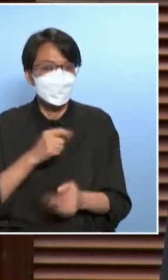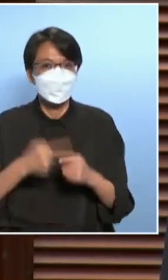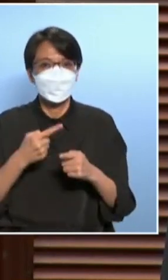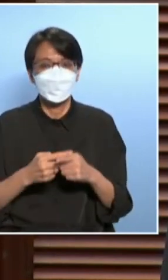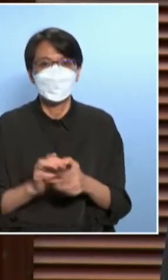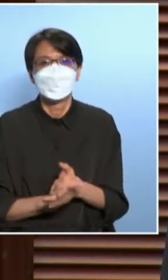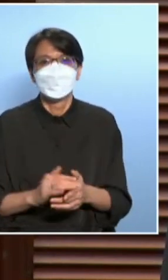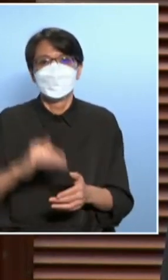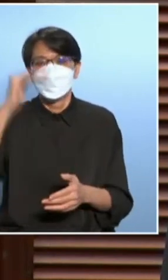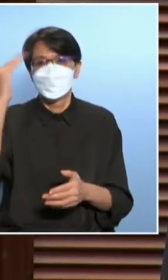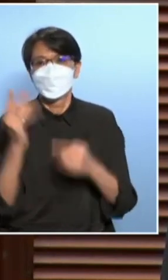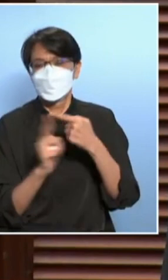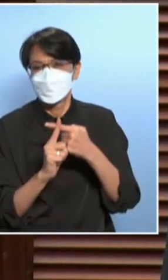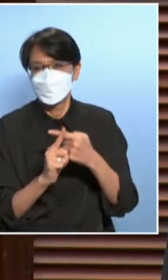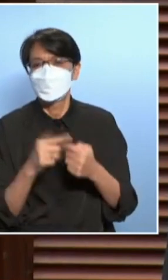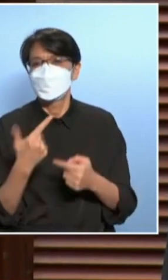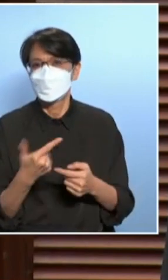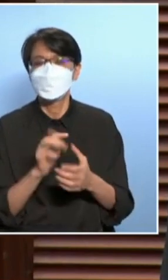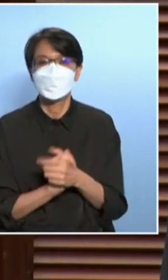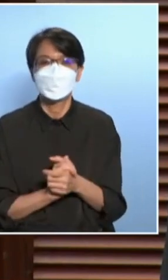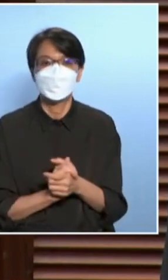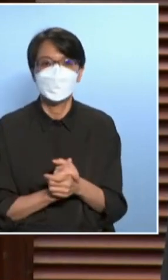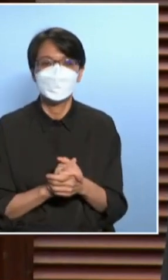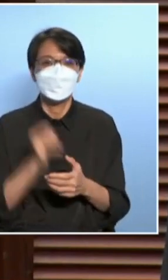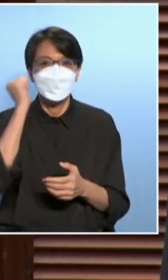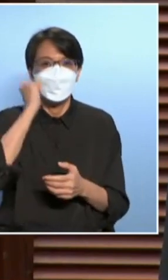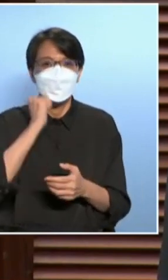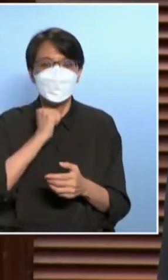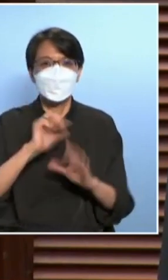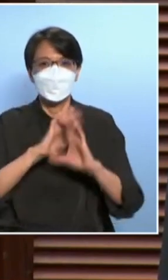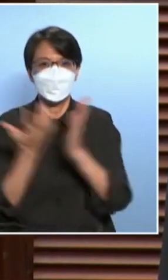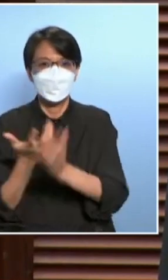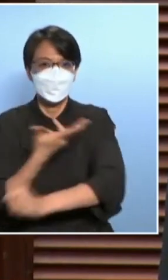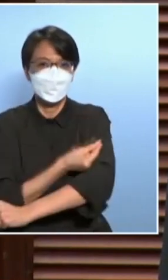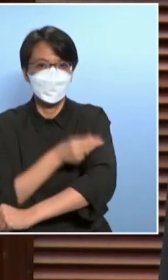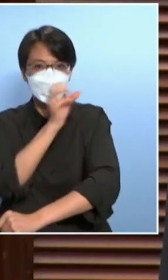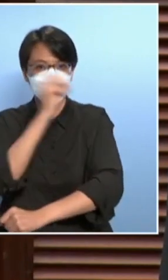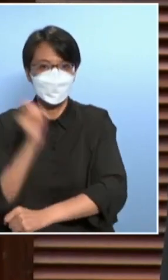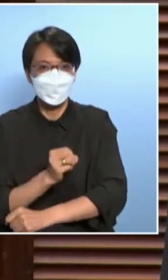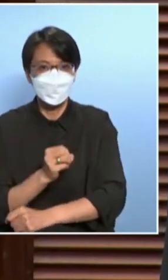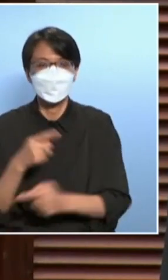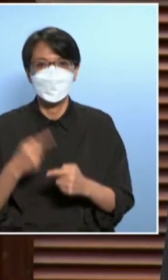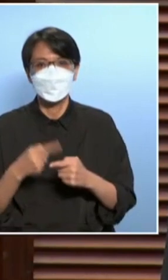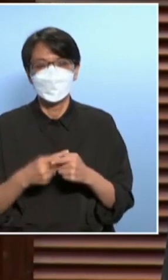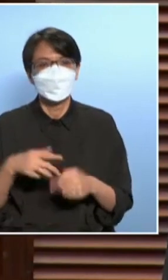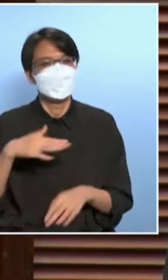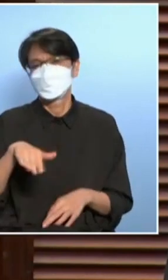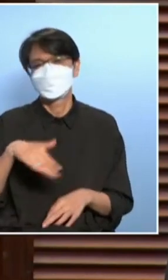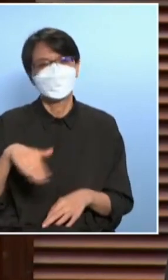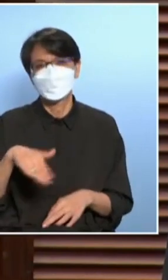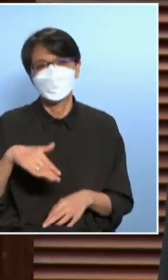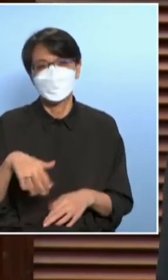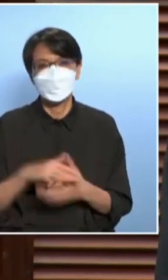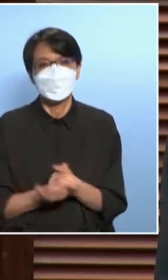風險人群嚟嘅。咁第二，我哋嗰、那個喺老年人群個接種率啦。 係確實係未係好理想。我哋已經大